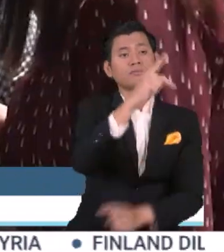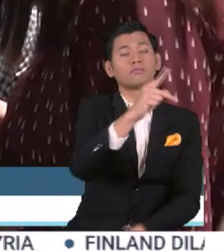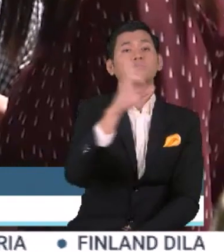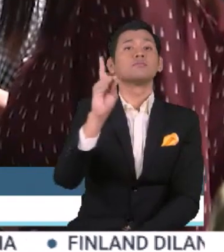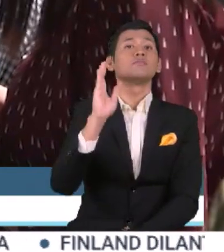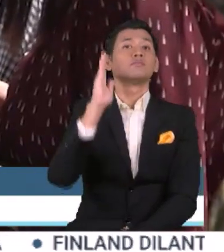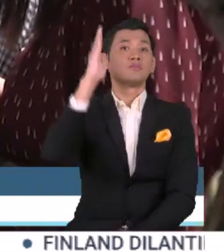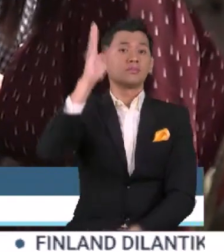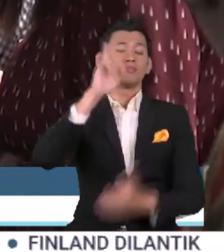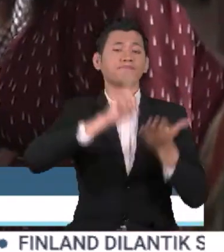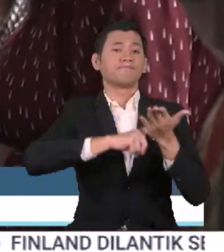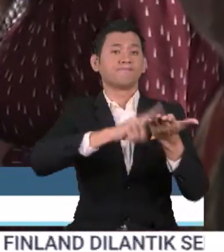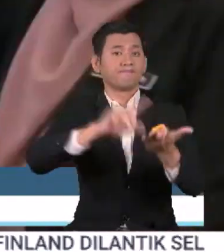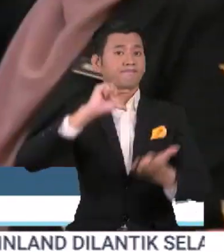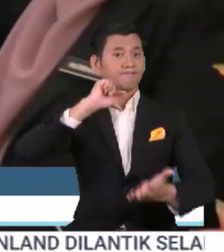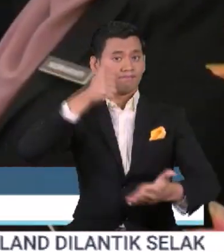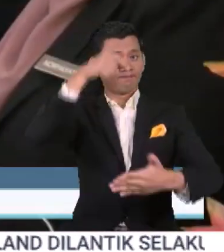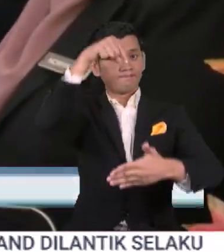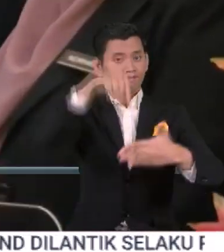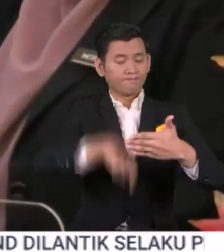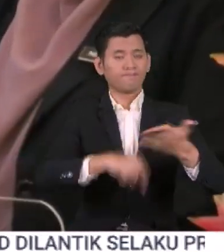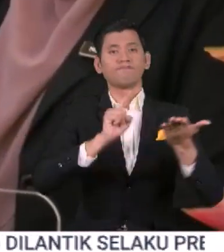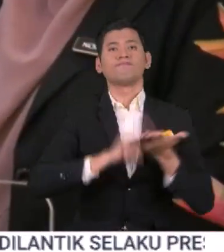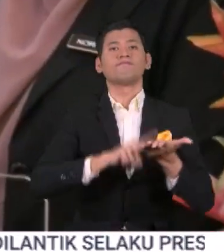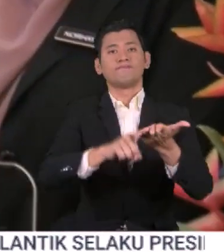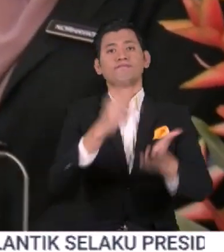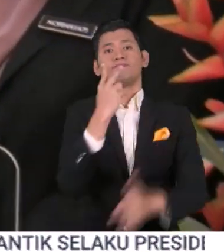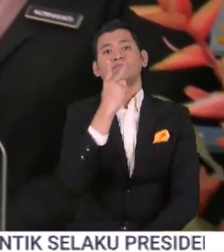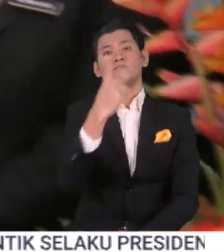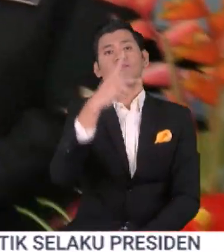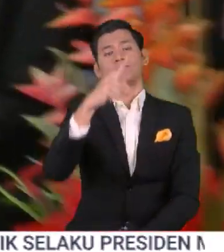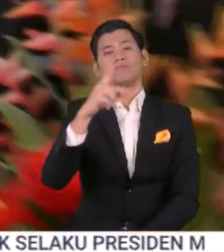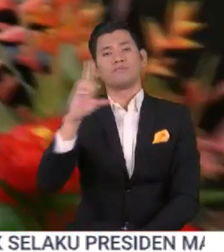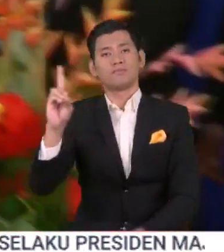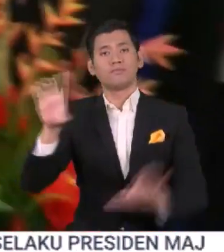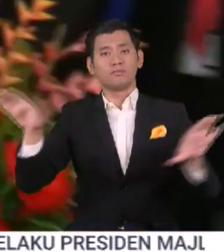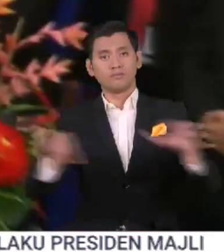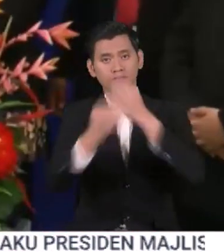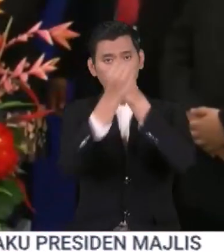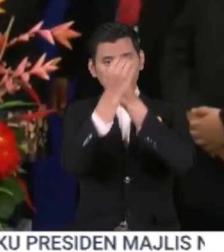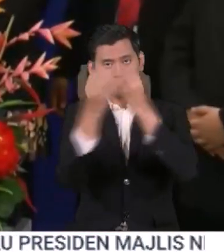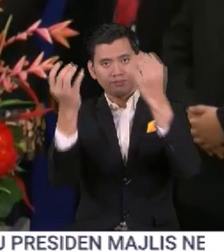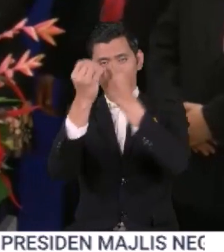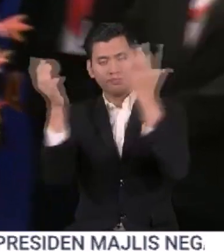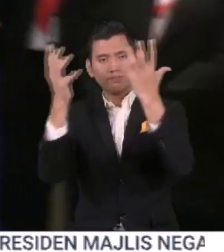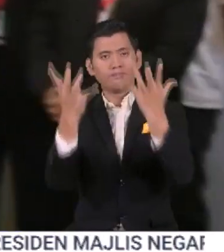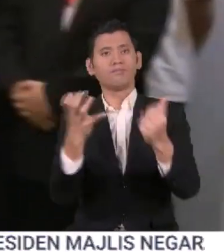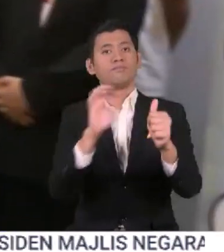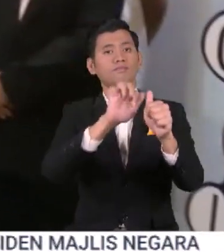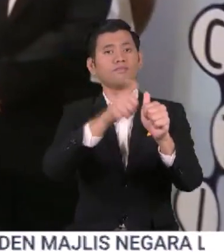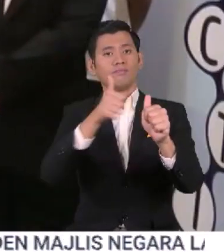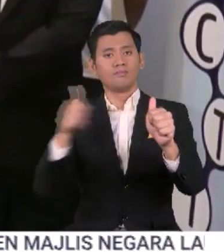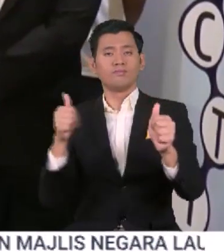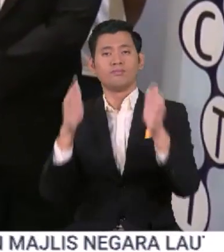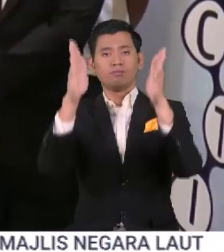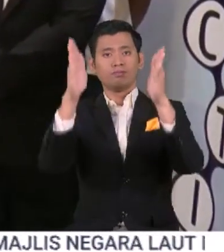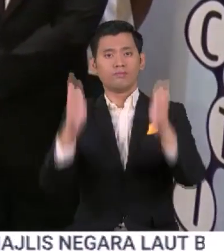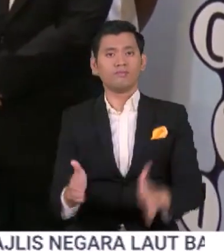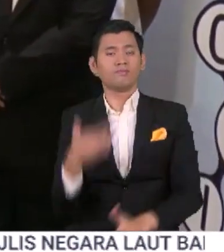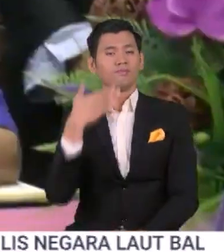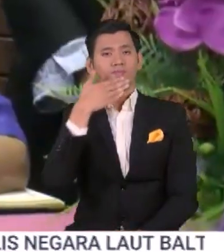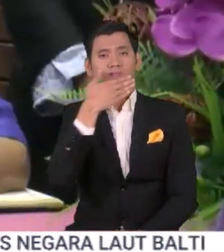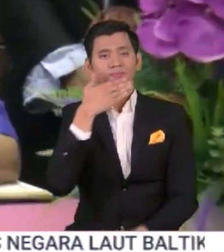perbincangan lanjut perbincangan juga bagi memastikan kekini dapat membuat himbauan seterusnya mengilap Lebih ramai beliau menjadi